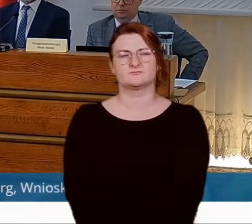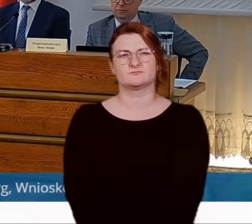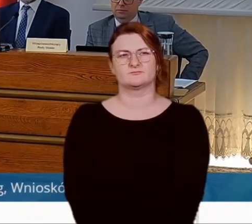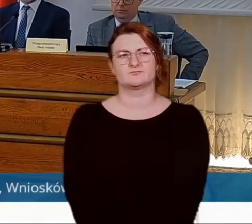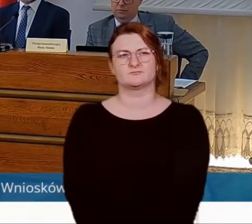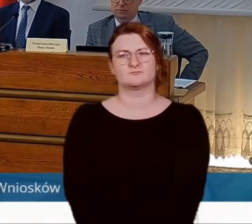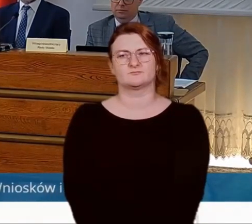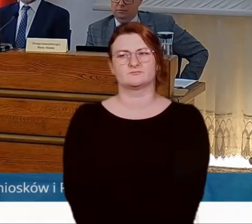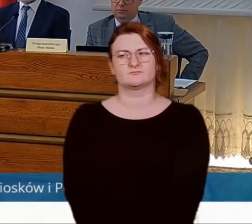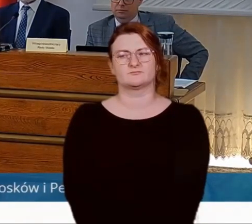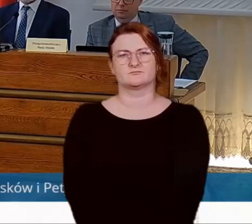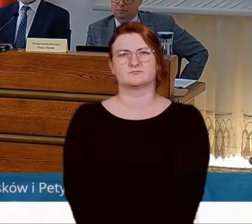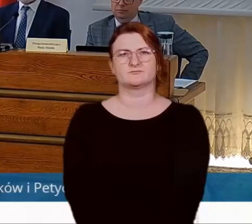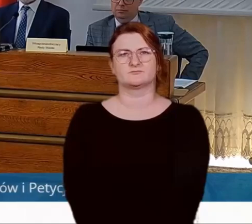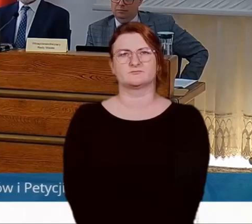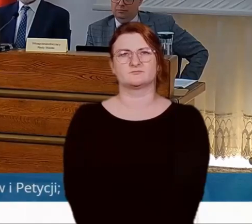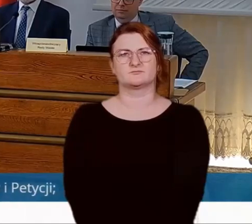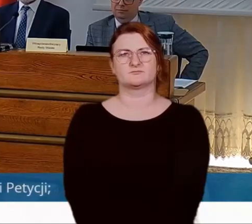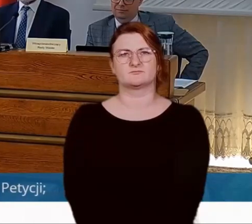Jest pan.